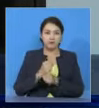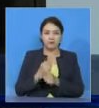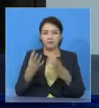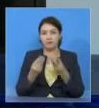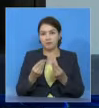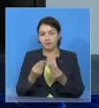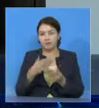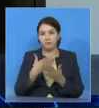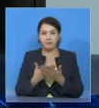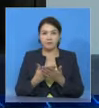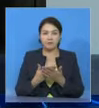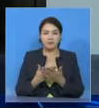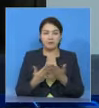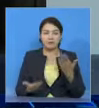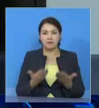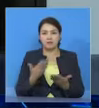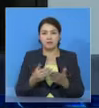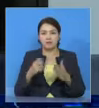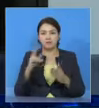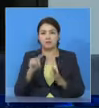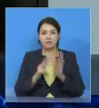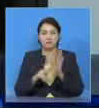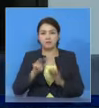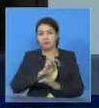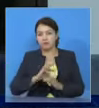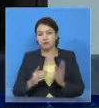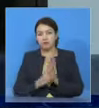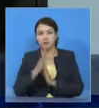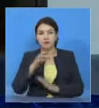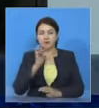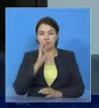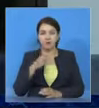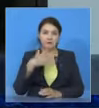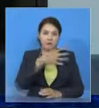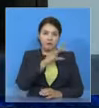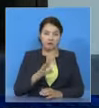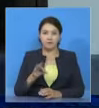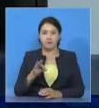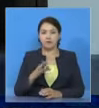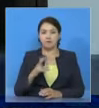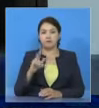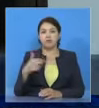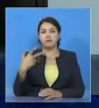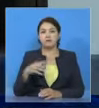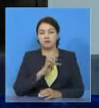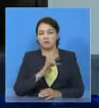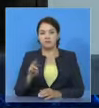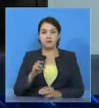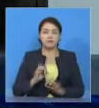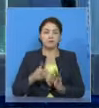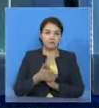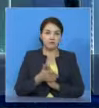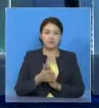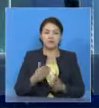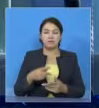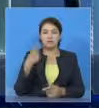будет у нас, получается, если мы где-то до 700 миллионов дорастет, доплата, то 50% от нее, то где-то 350 миллионов будет выплачено.